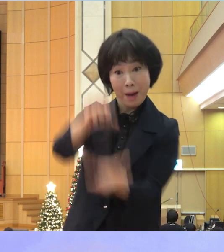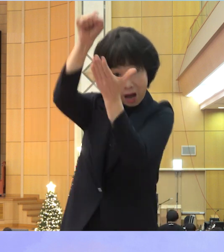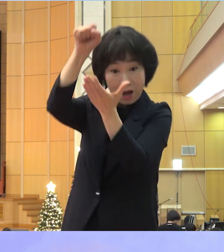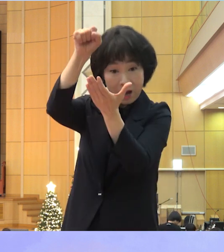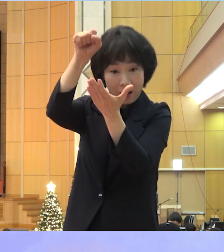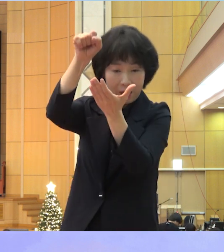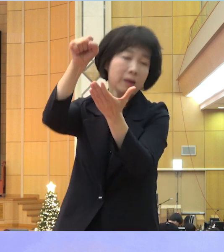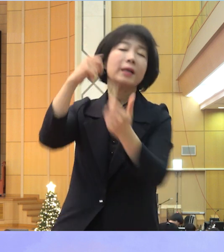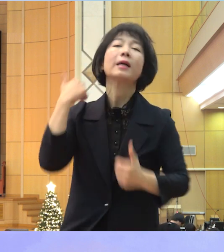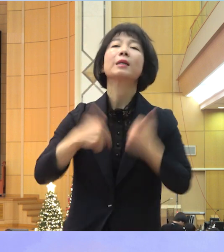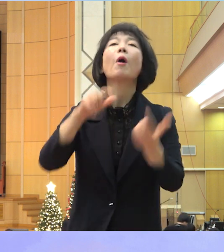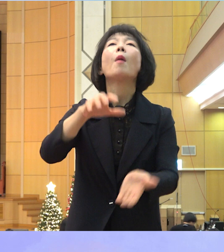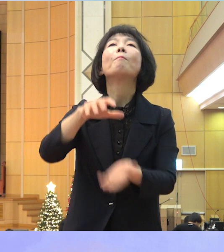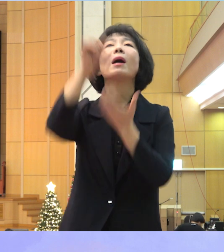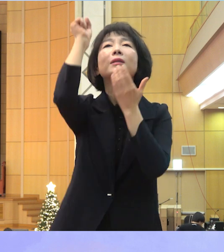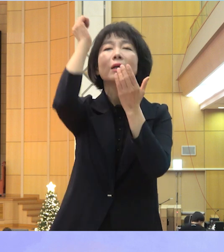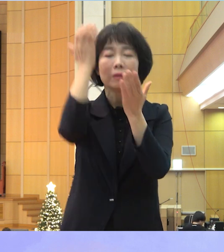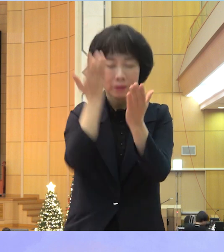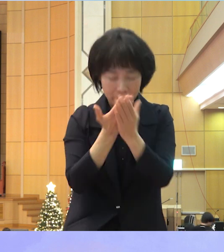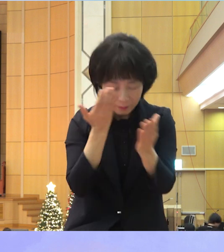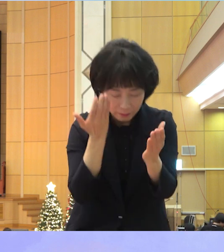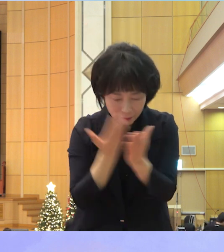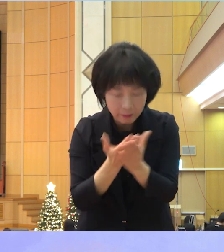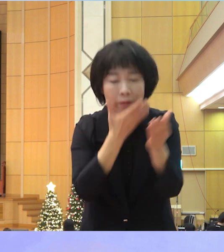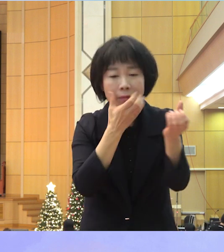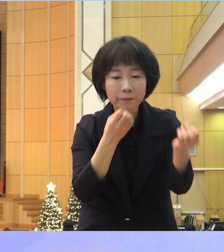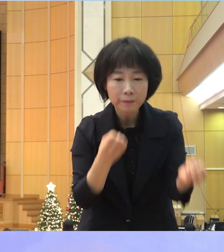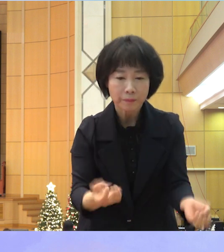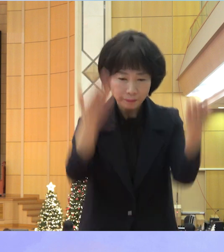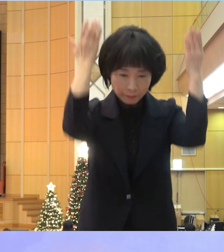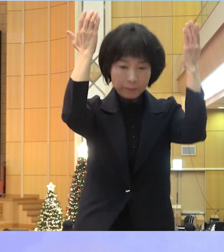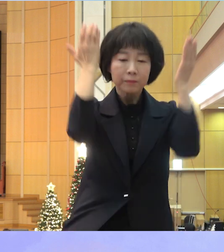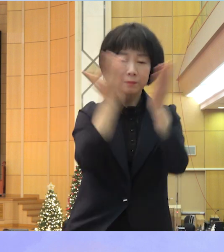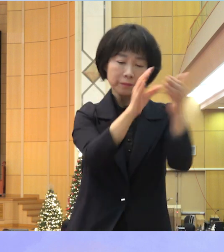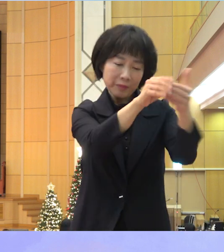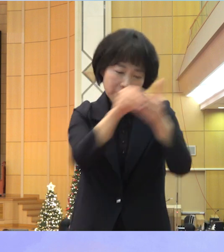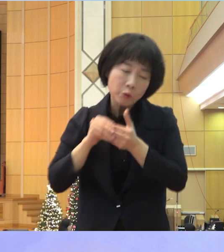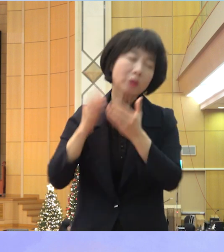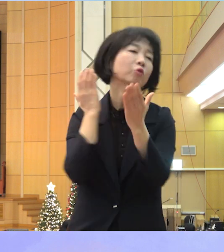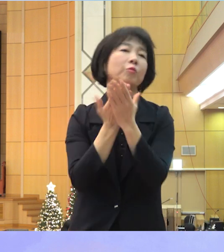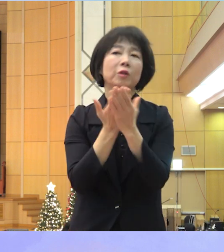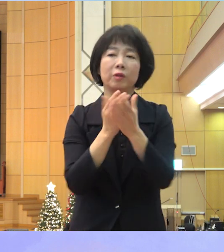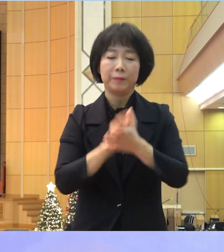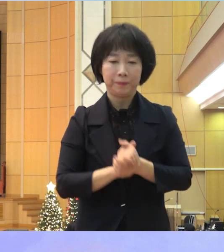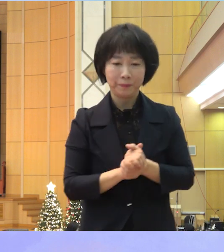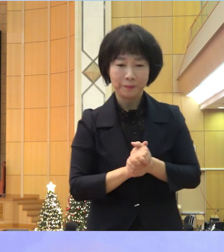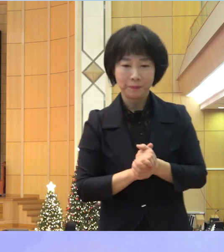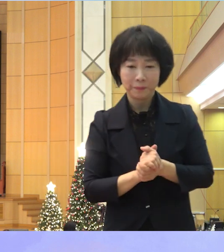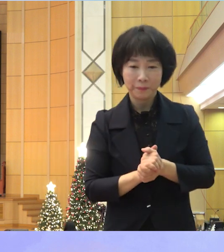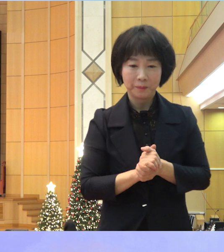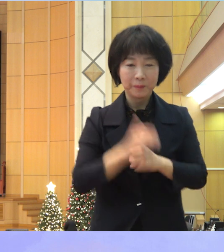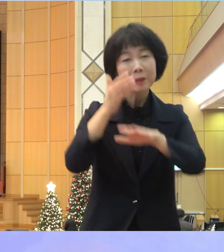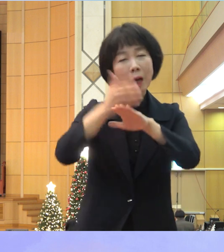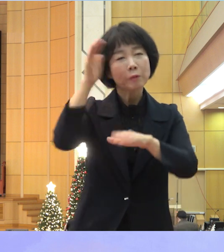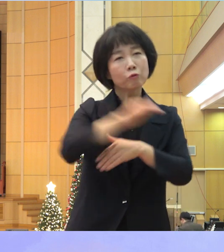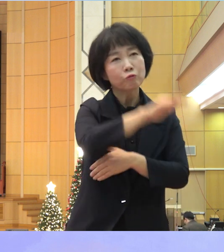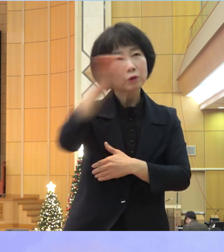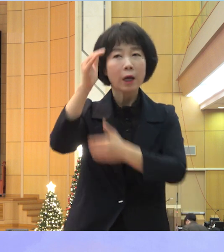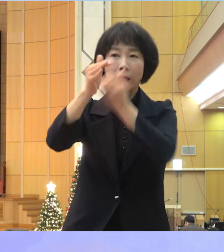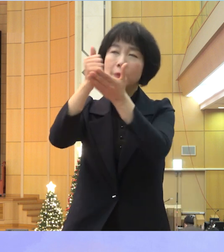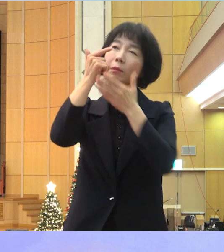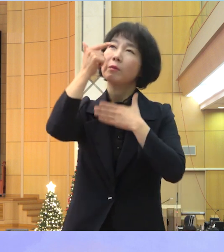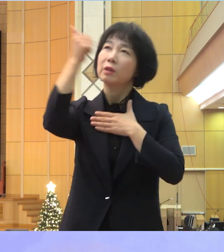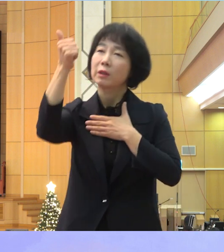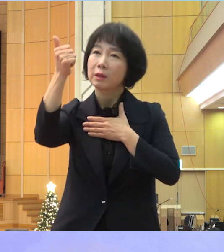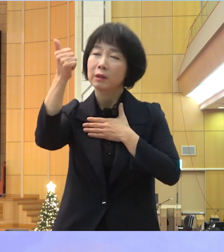산제사와 같이 하나님이 기뻐 받으시는 예배로 드려질 수 있도록 인도하여 주시옵소서. 고마우신 우리